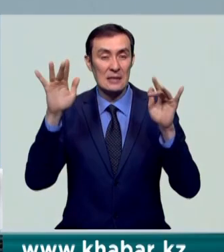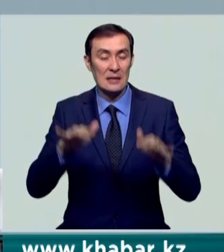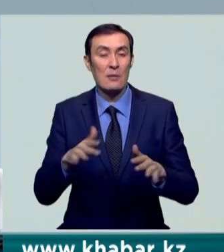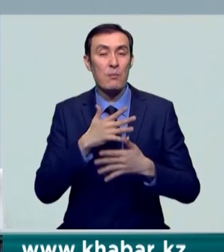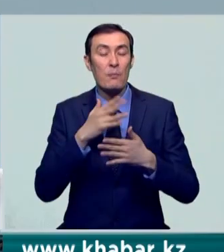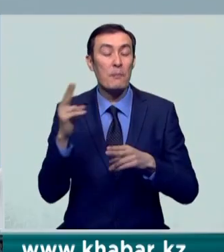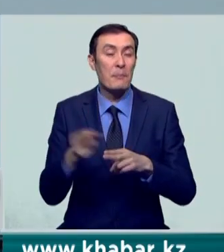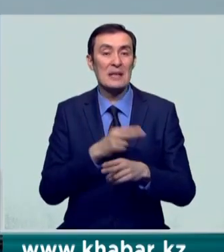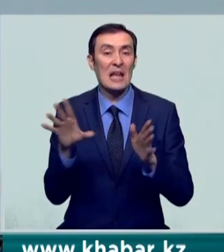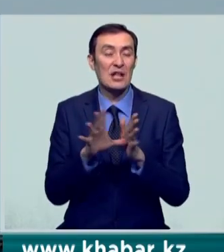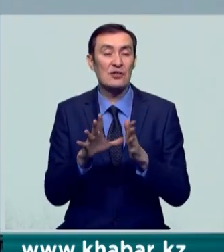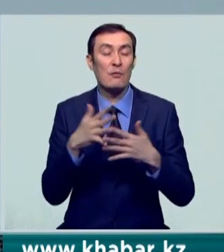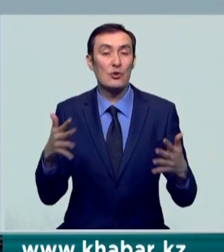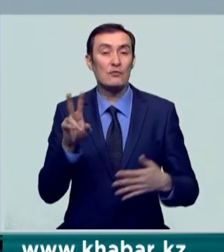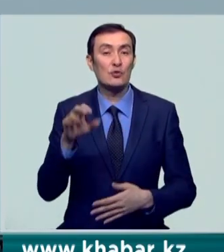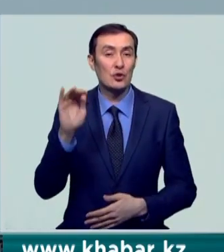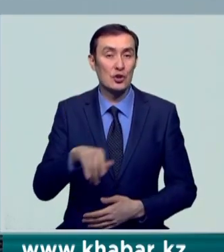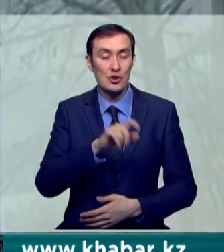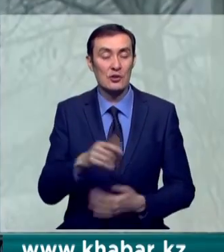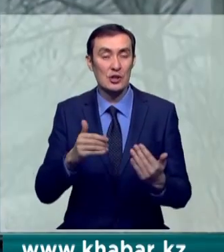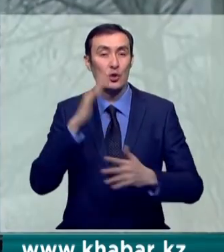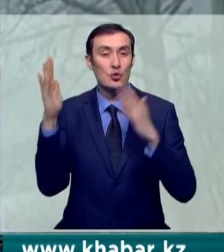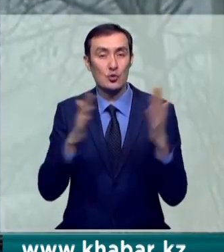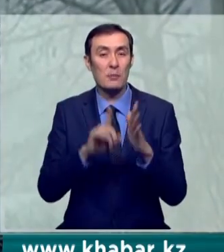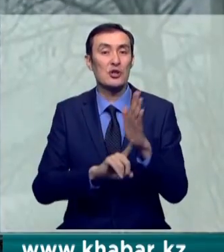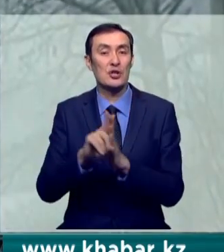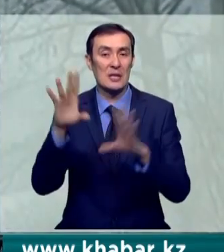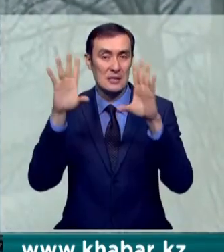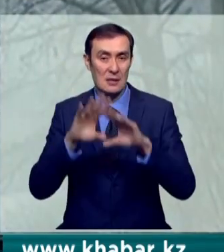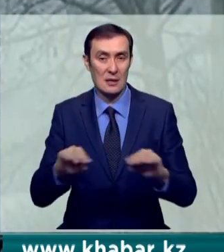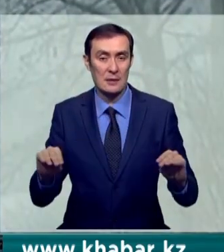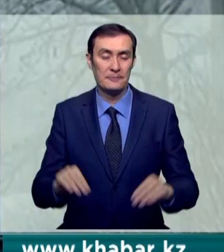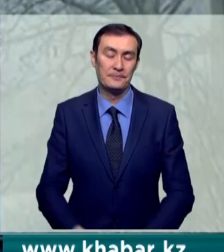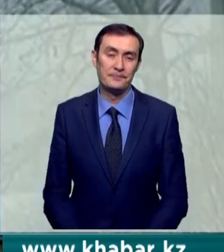электричества больше 200 тысяч человек. Сейчас шторм уже стихает.